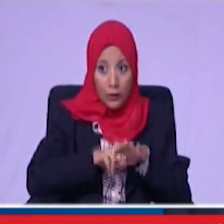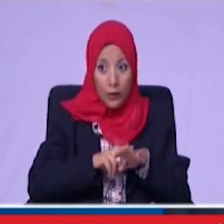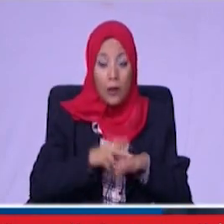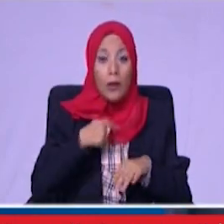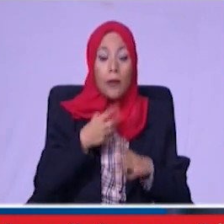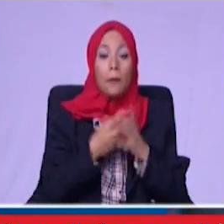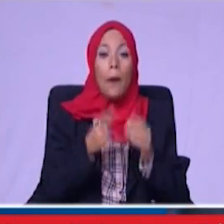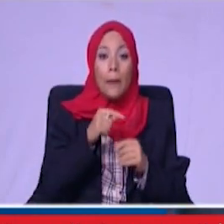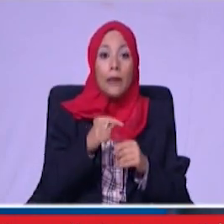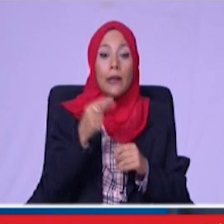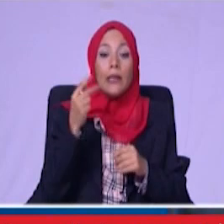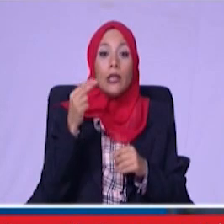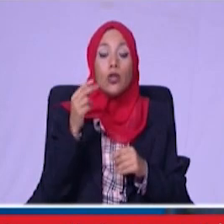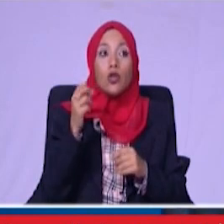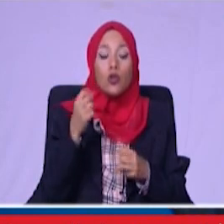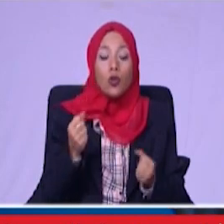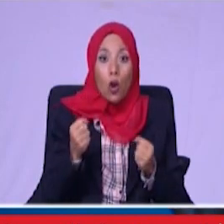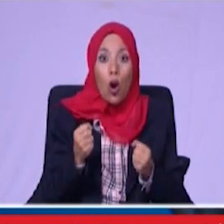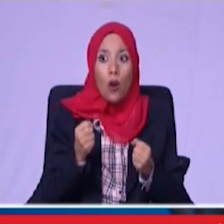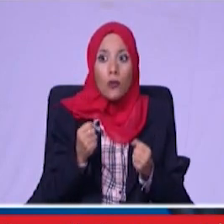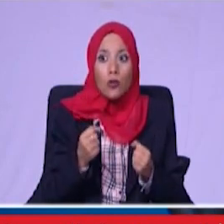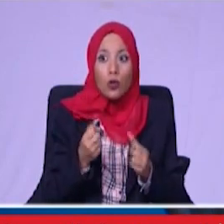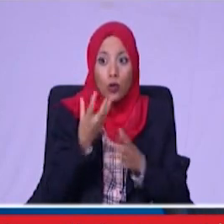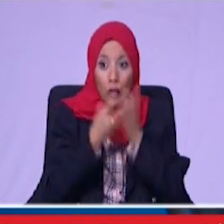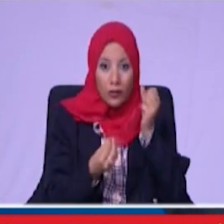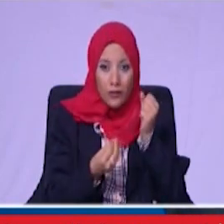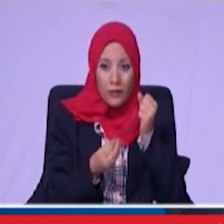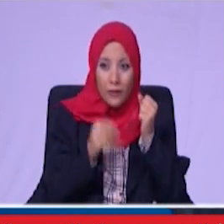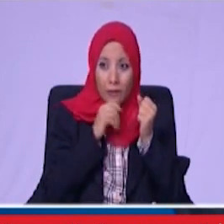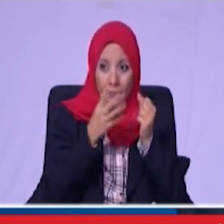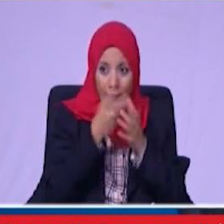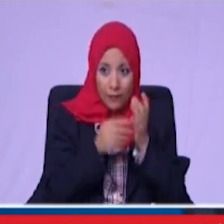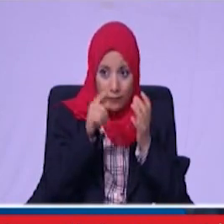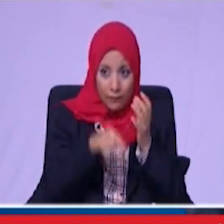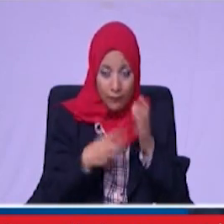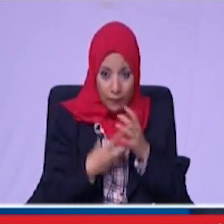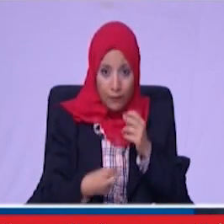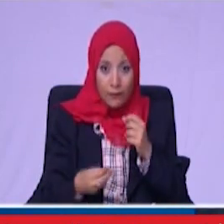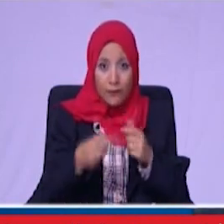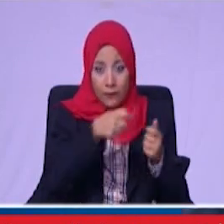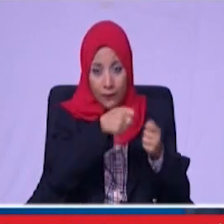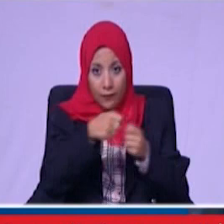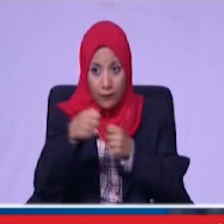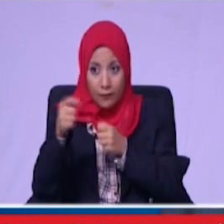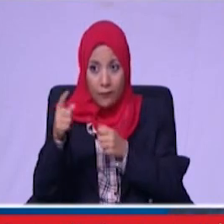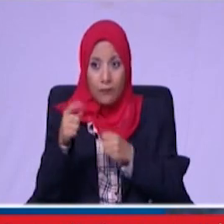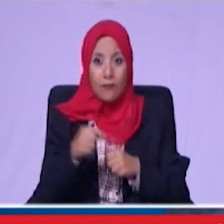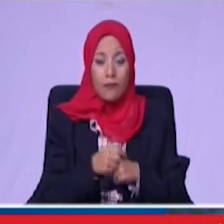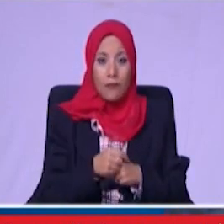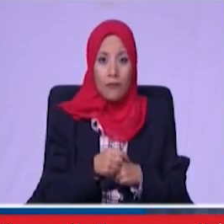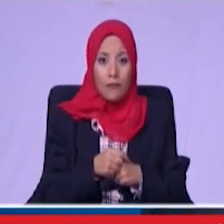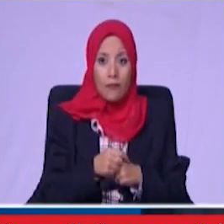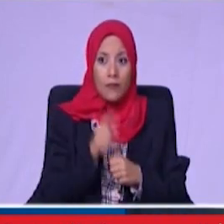بيده ان السقطه السقط لا يجر امه بسريره الى الجنه اذا احتسبته